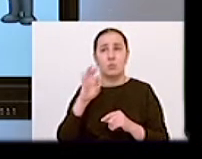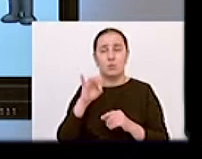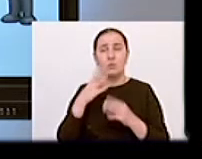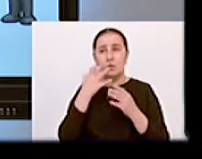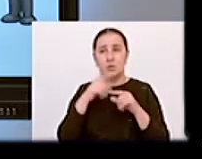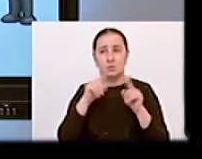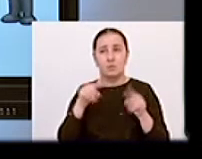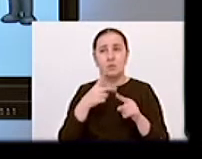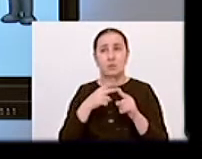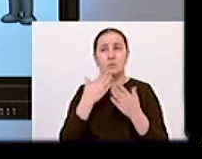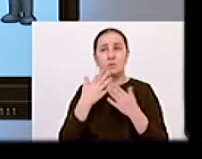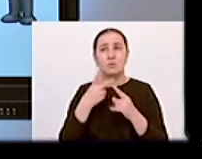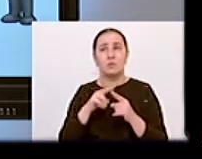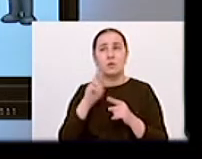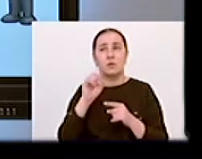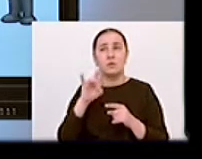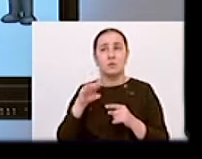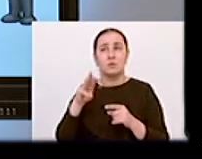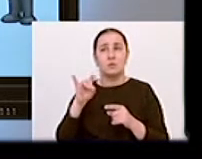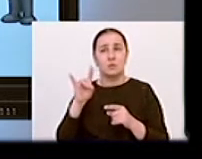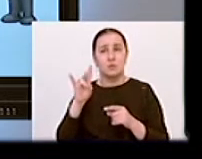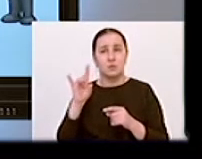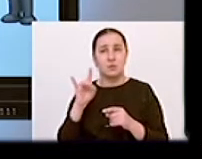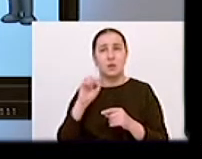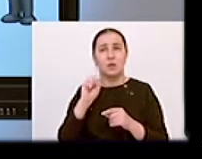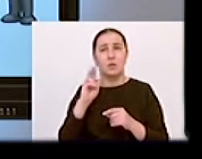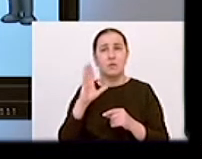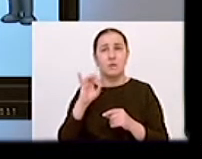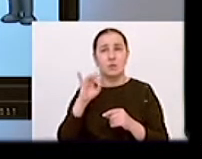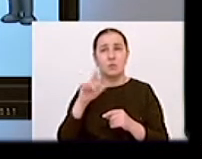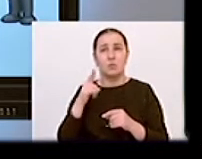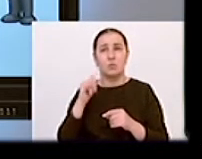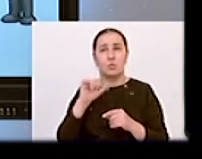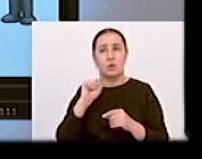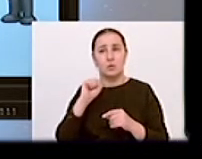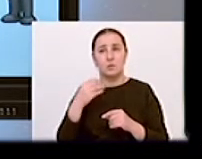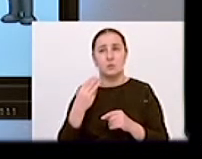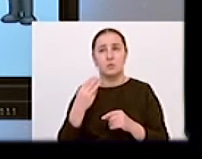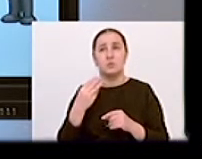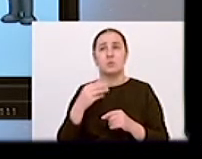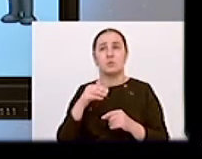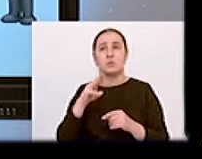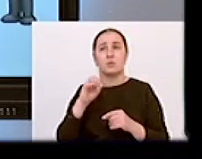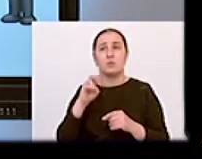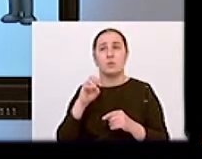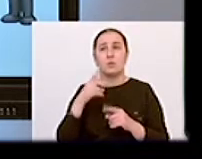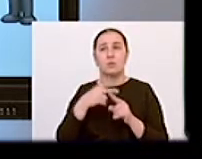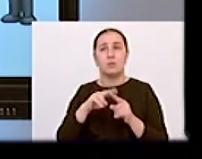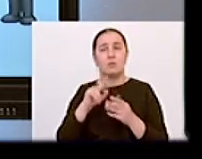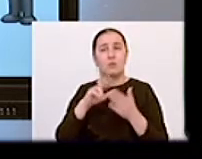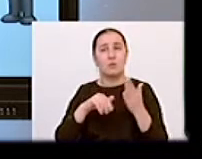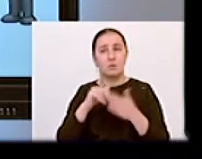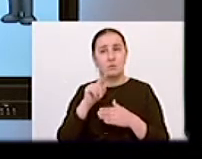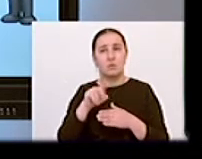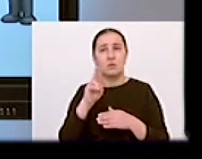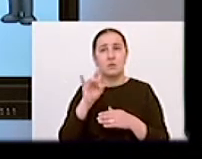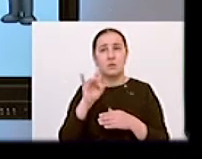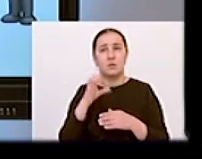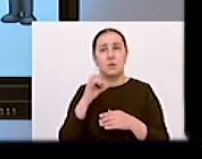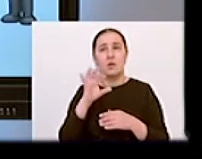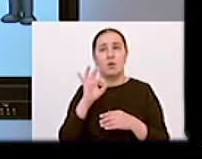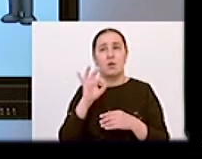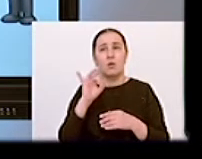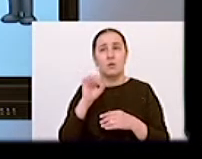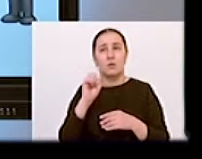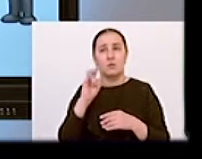картины, обобщающее слово картины. Акварель, гуашь, темпера – это краски. Красный,